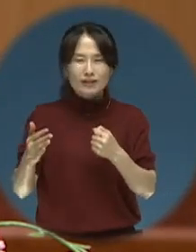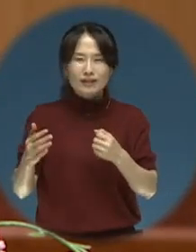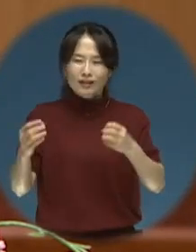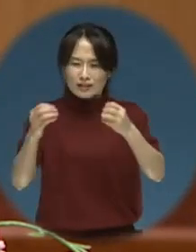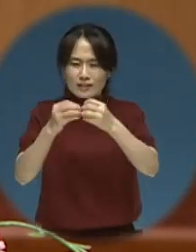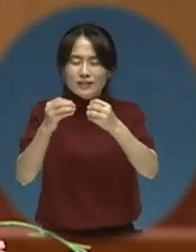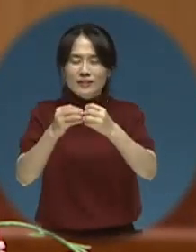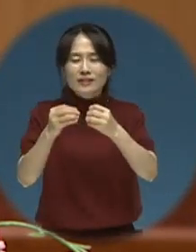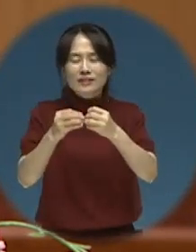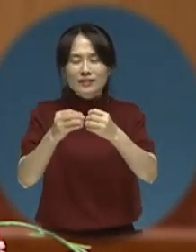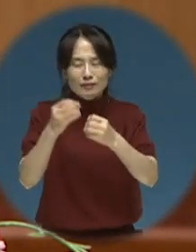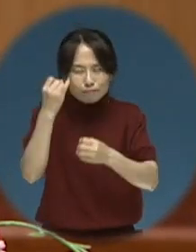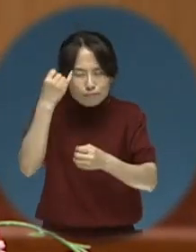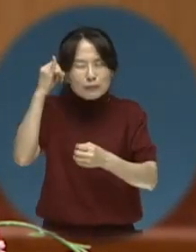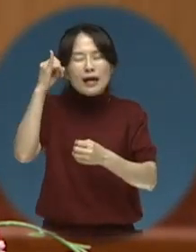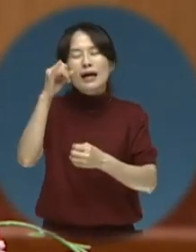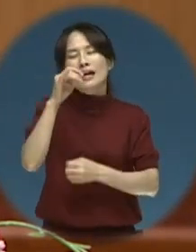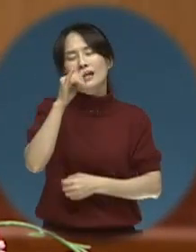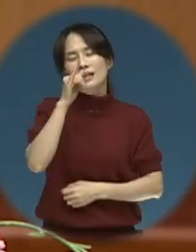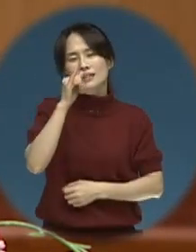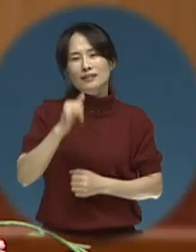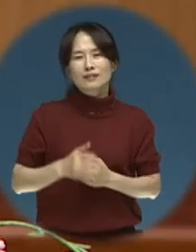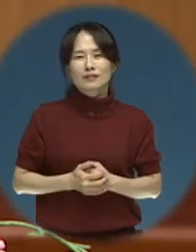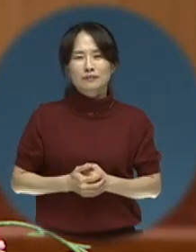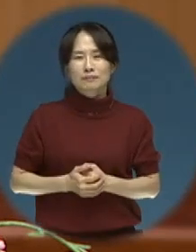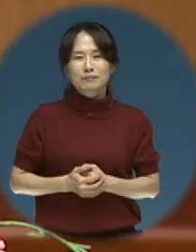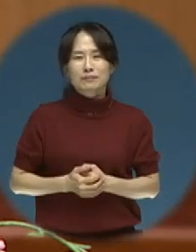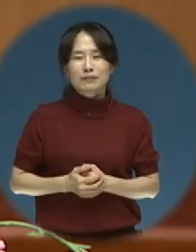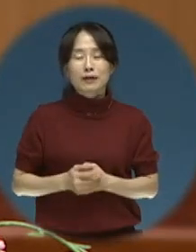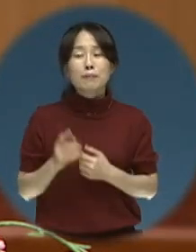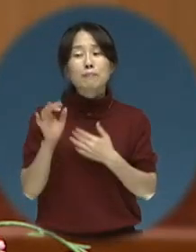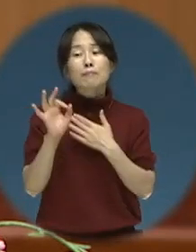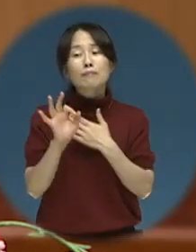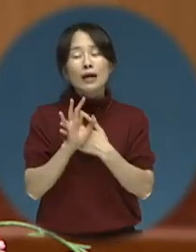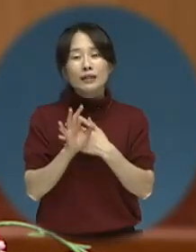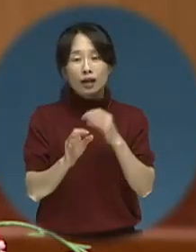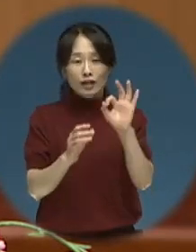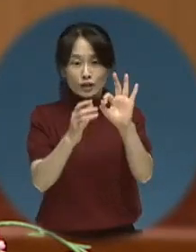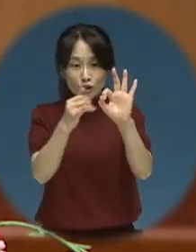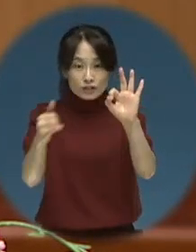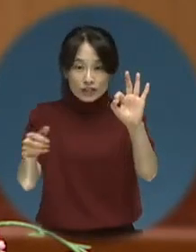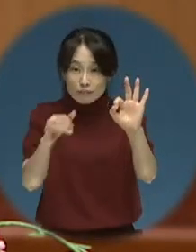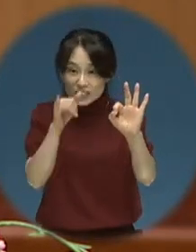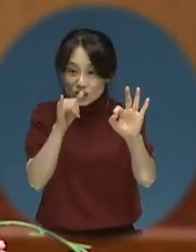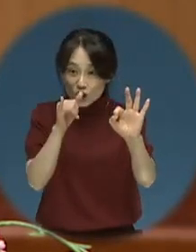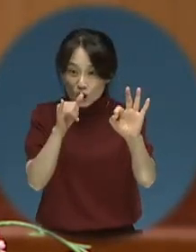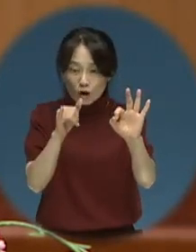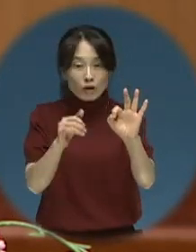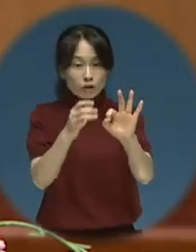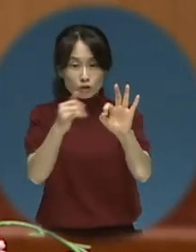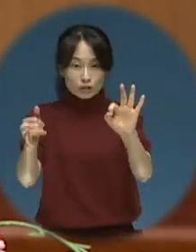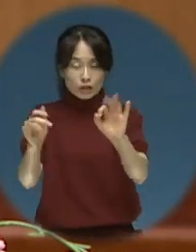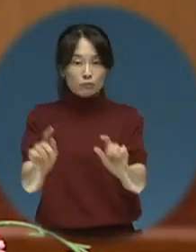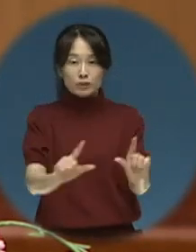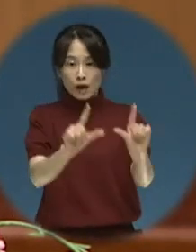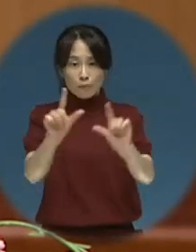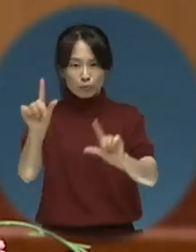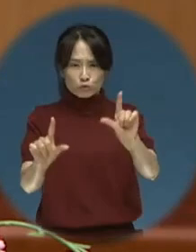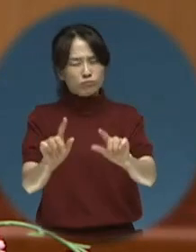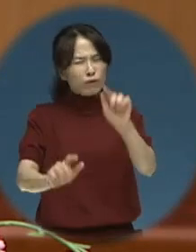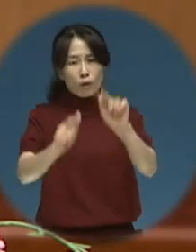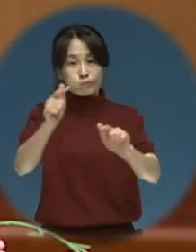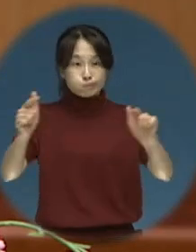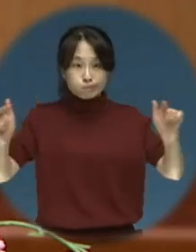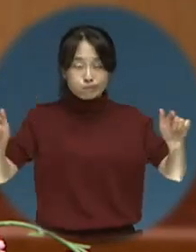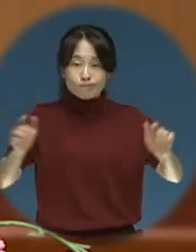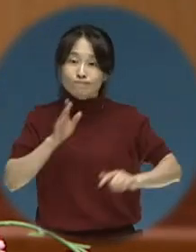그 녹아든 것이 그 사람이 만약에 열 사람이 있으면 그 열 사람의 삶에 의해서 그